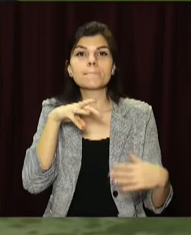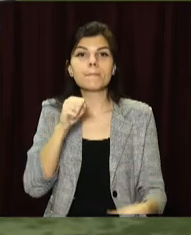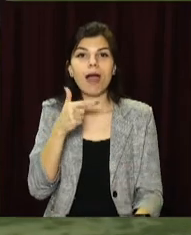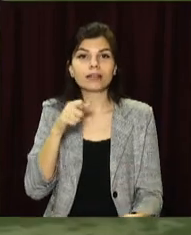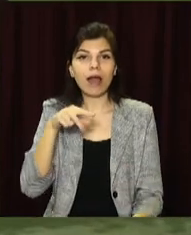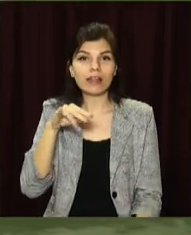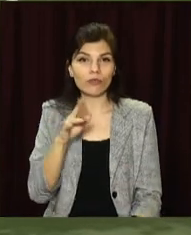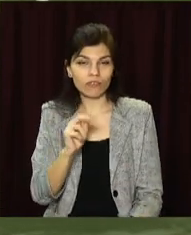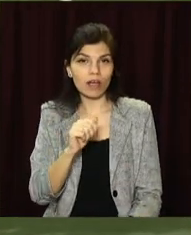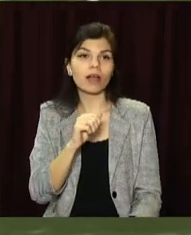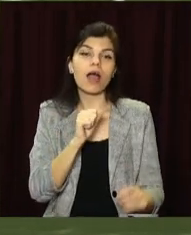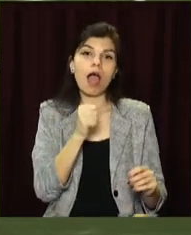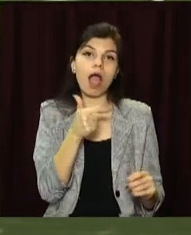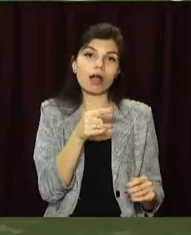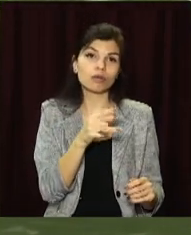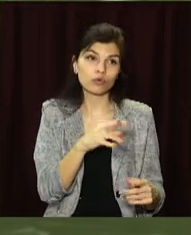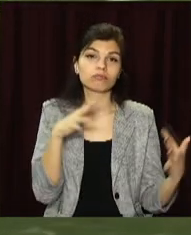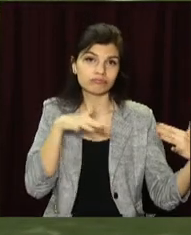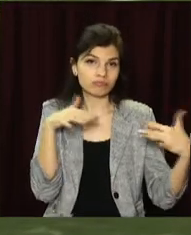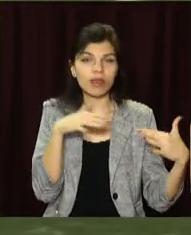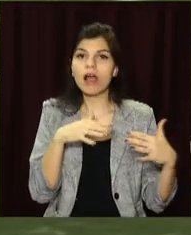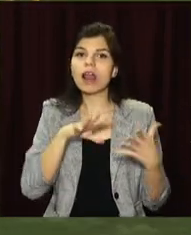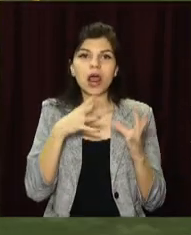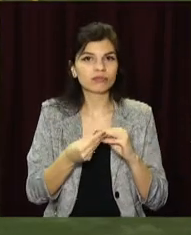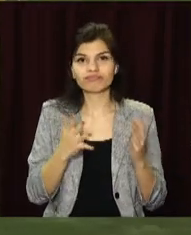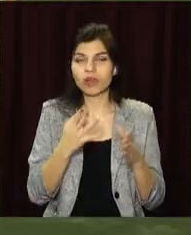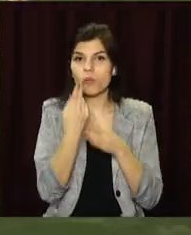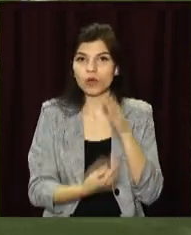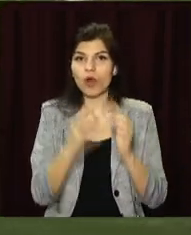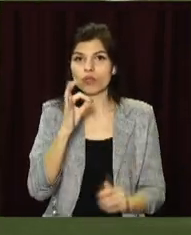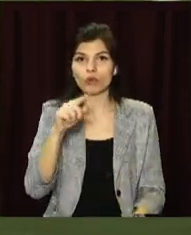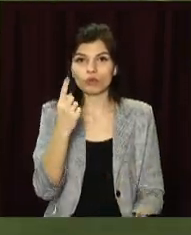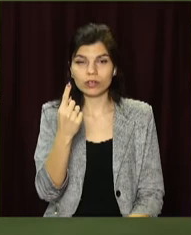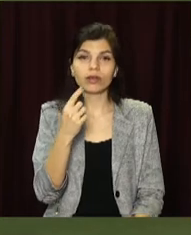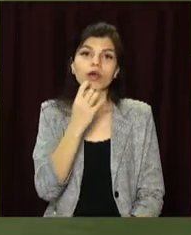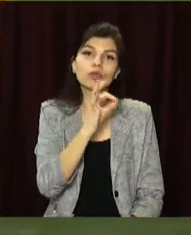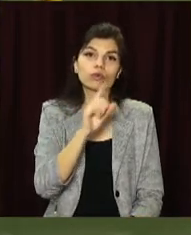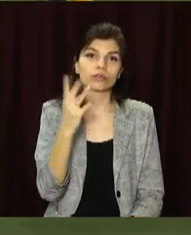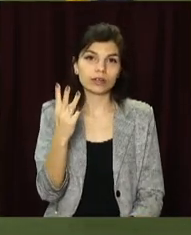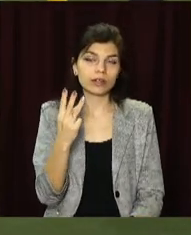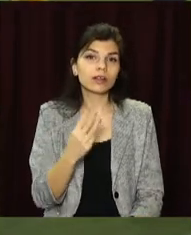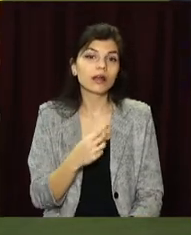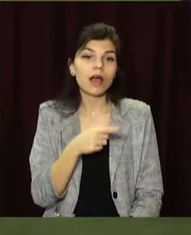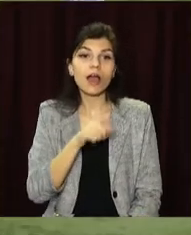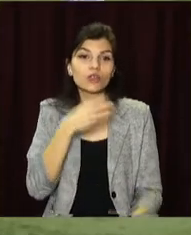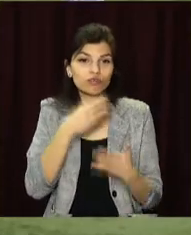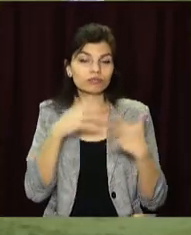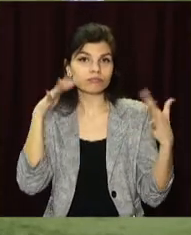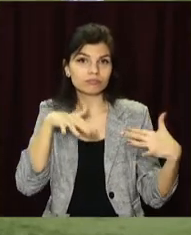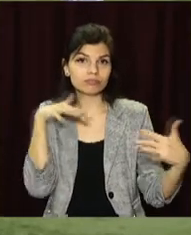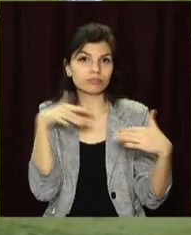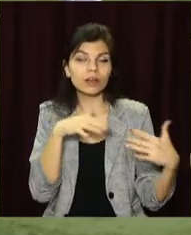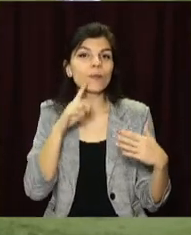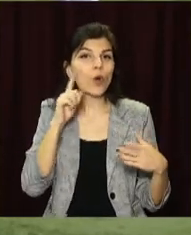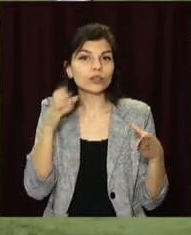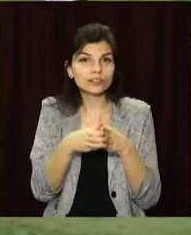Магдалинівського ВПК «Агро». Результати були невтішні. Вони програли із рахунком 0-1 та 0-3. Свій наступний контрольний поєдинок